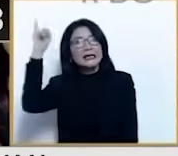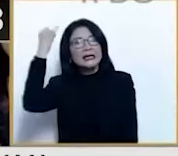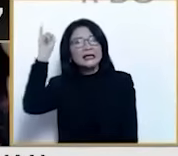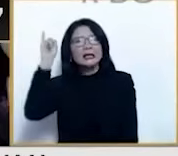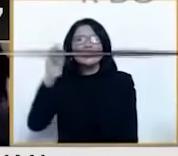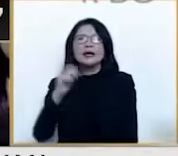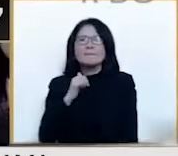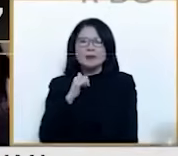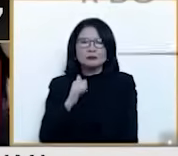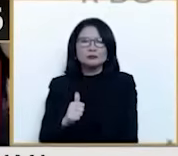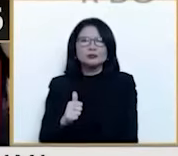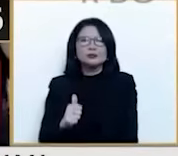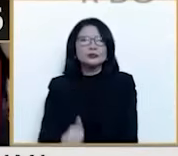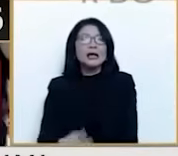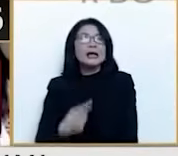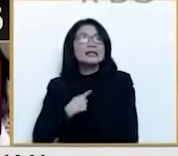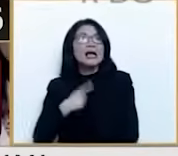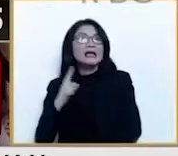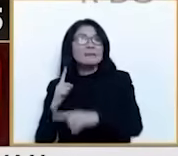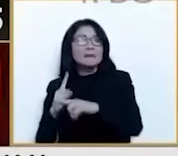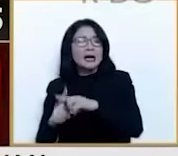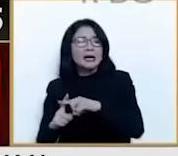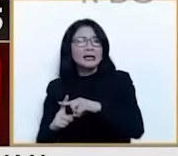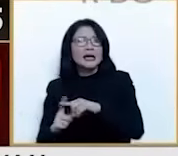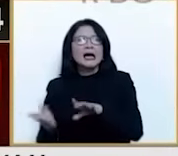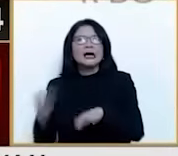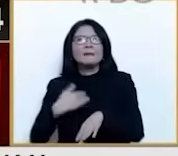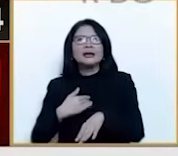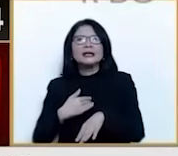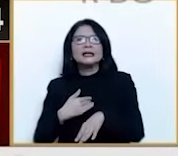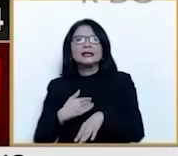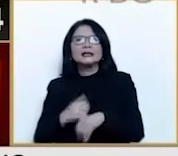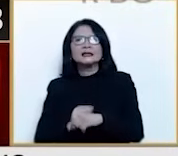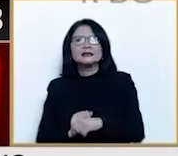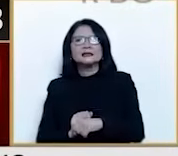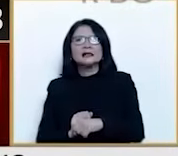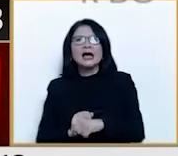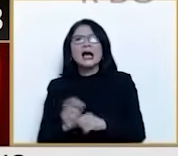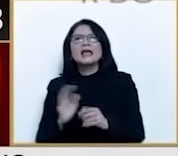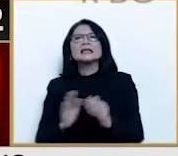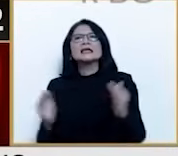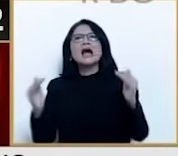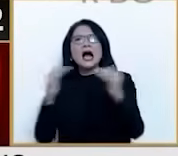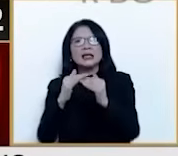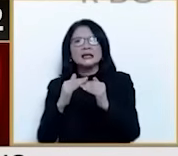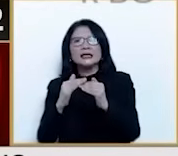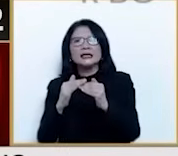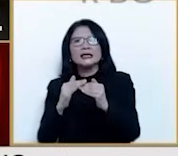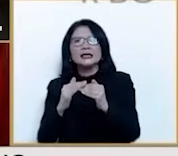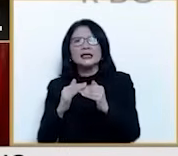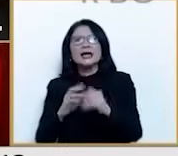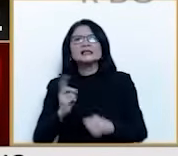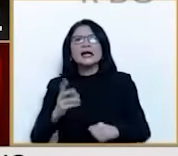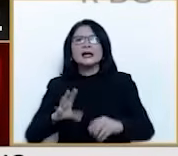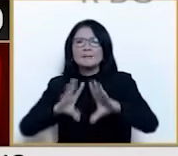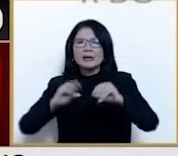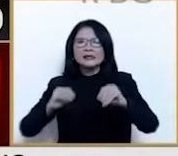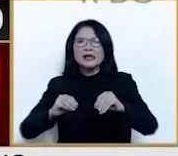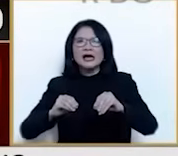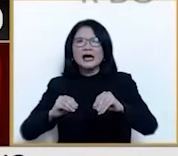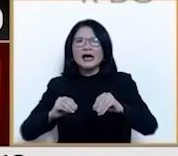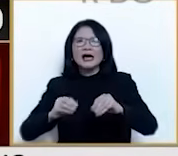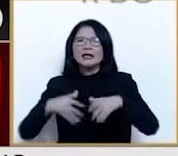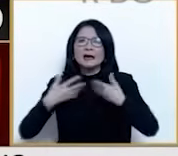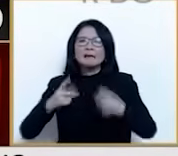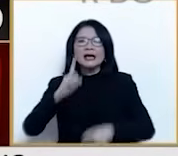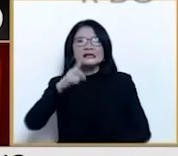kira sangat relevan. Saya tambahkan kembali ketidakadilan tata ruang, selain tinggal bekerja berekreasi satu wilayah, juga kita